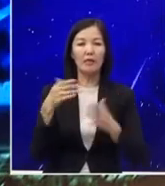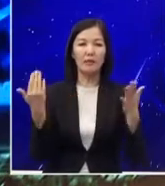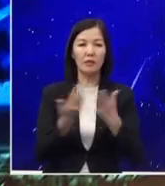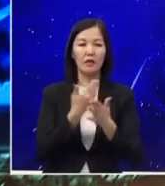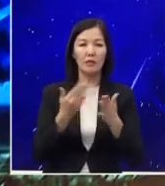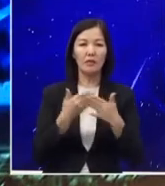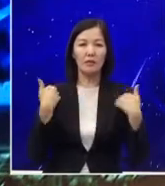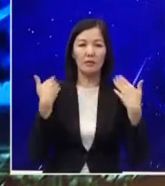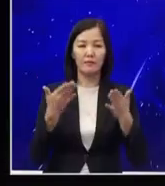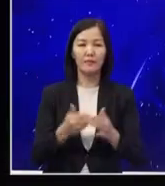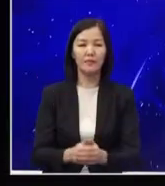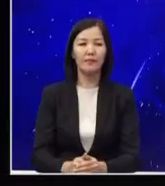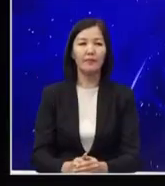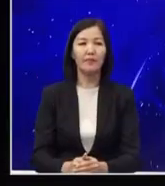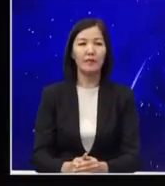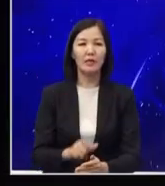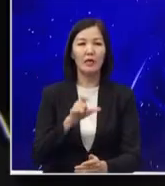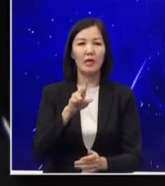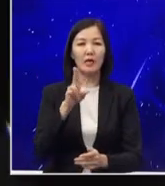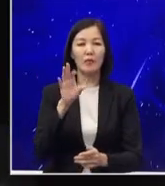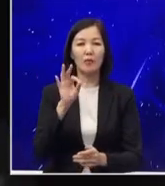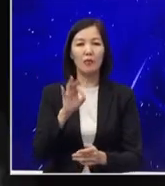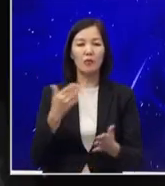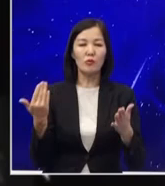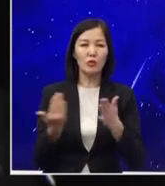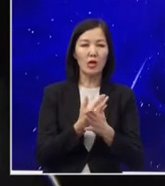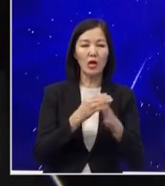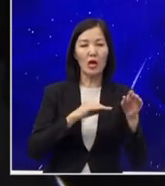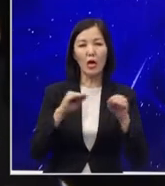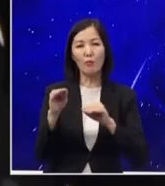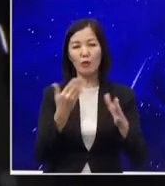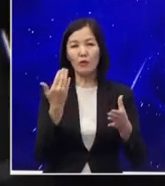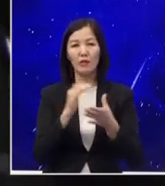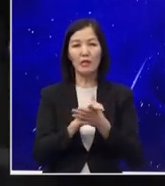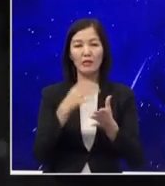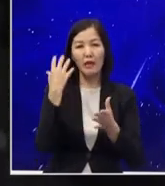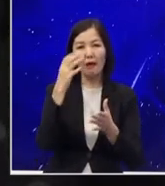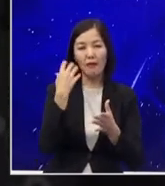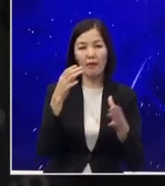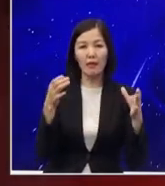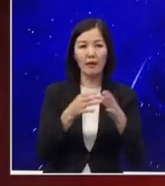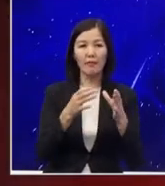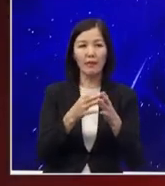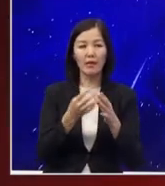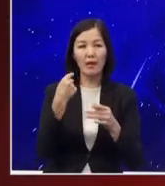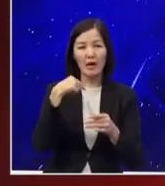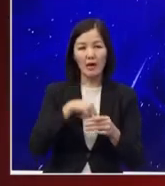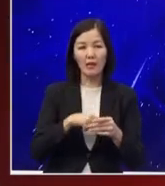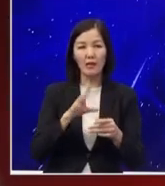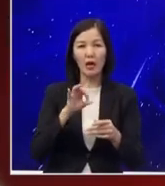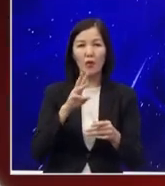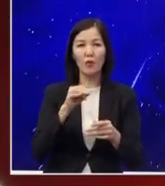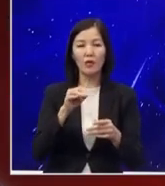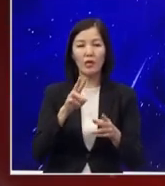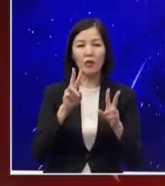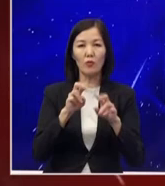келесі топтамада. Apple корпорациясы жаңа құрылғыларын таныстырды. Бұл жолғы жаңа өнім қандағы оттегі деңгейін өлшейтін Apple